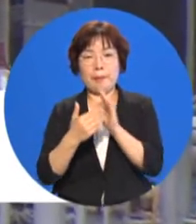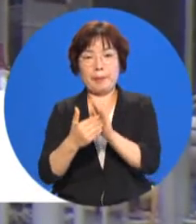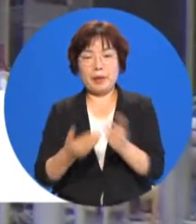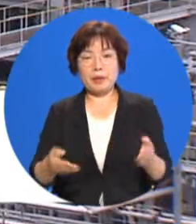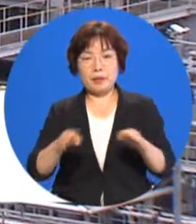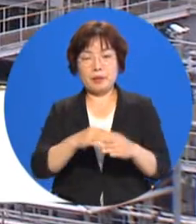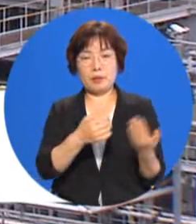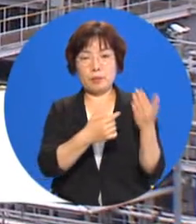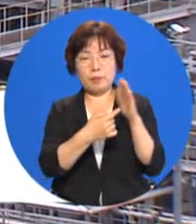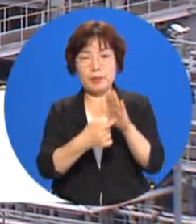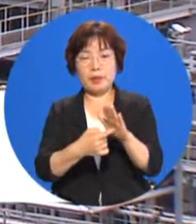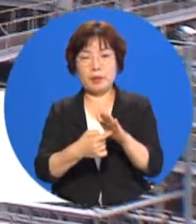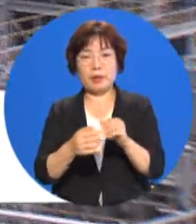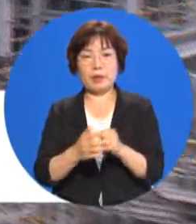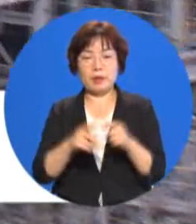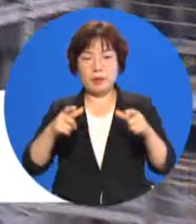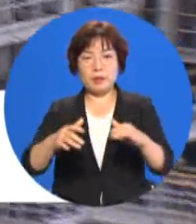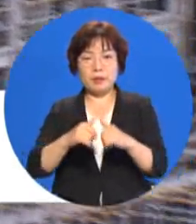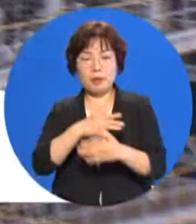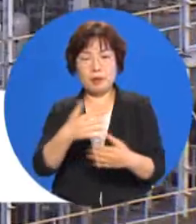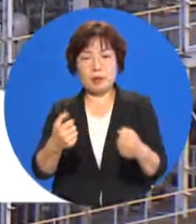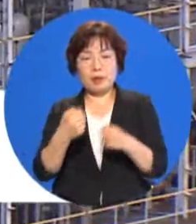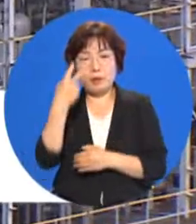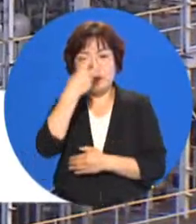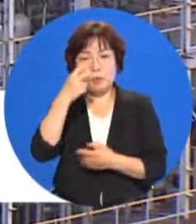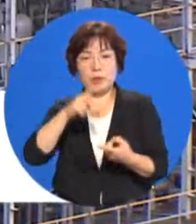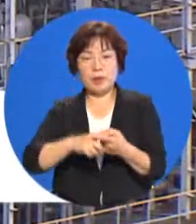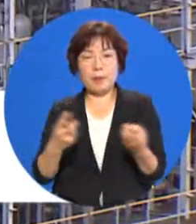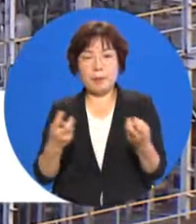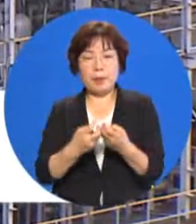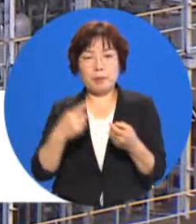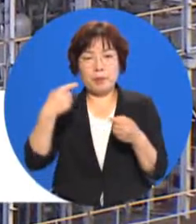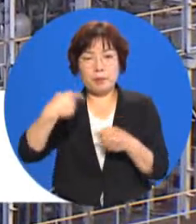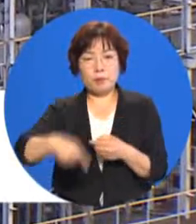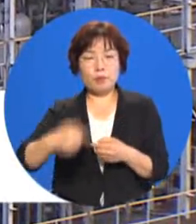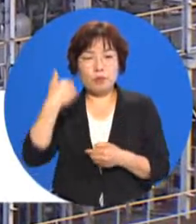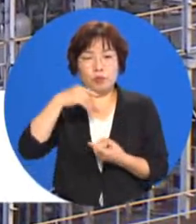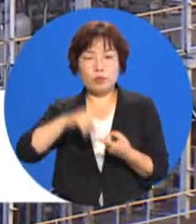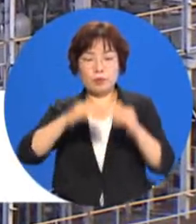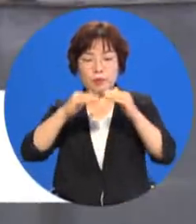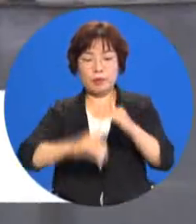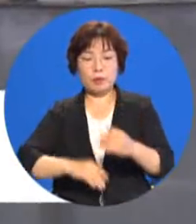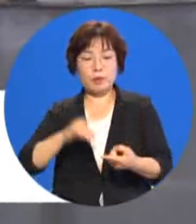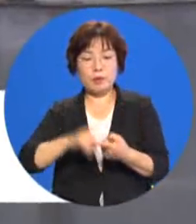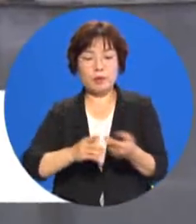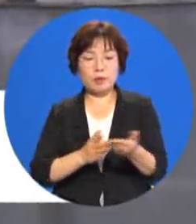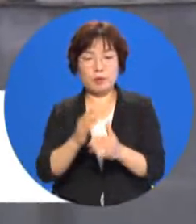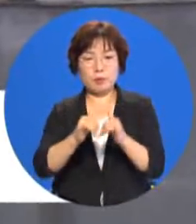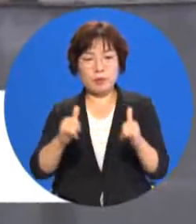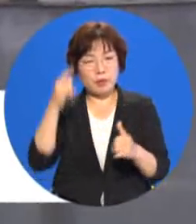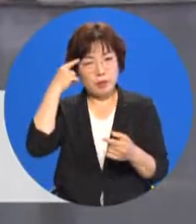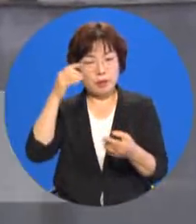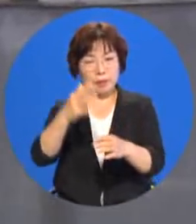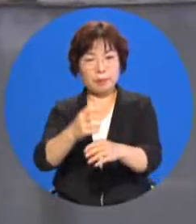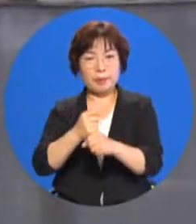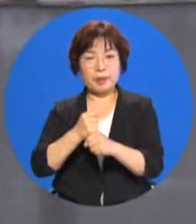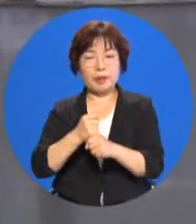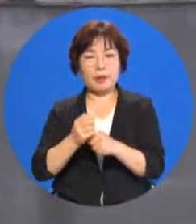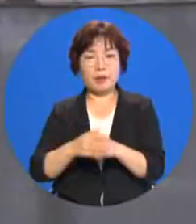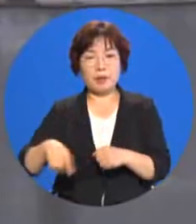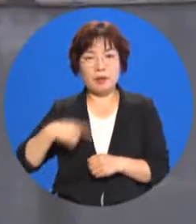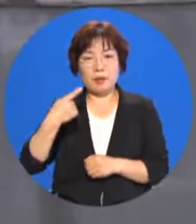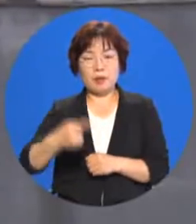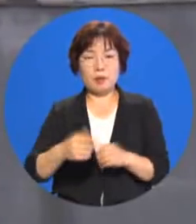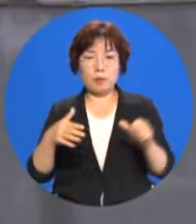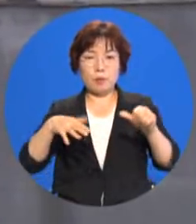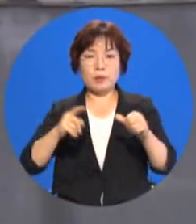등을 공개하는 한편 주민 건강 역학조사의 방법과 대상, 내용에 대해서는 전문가의 의견을 수렴해 다음